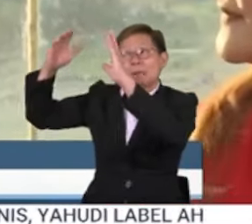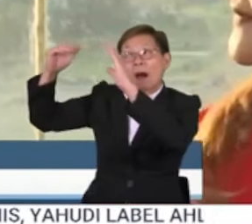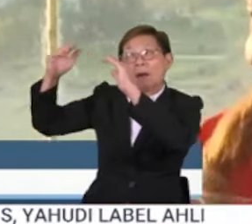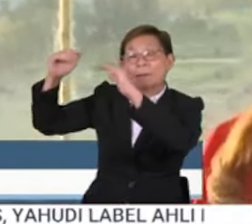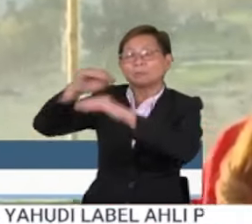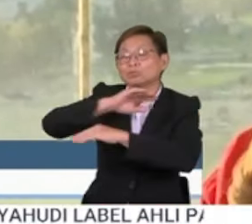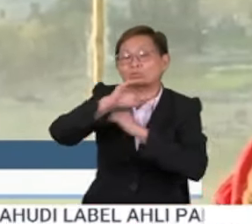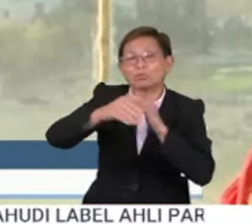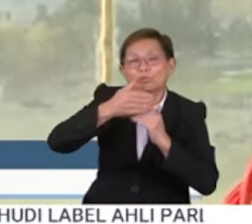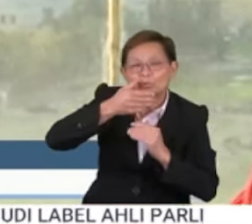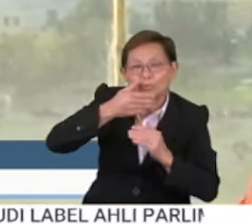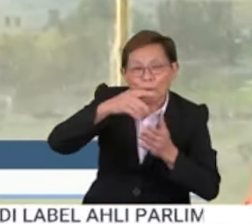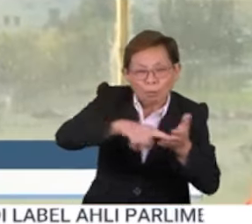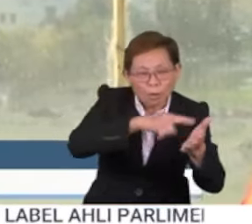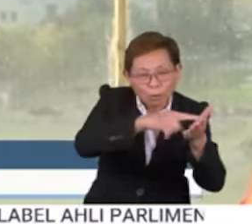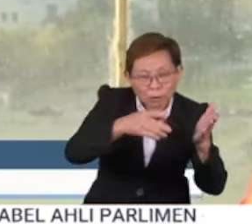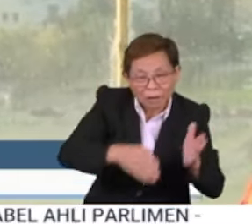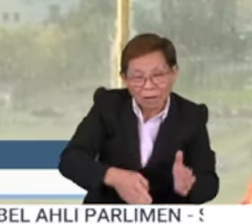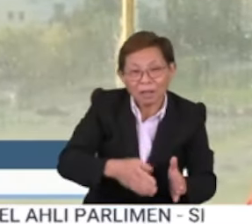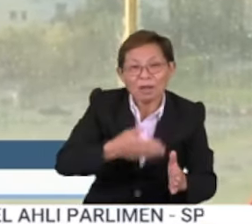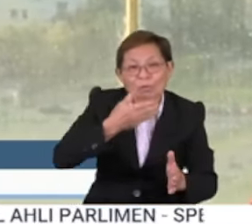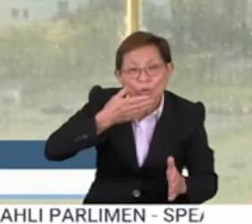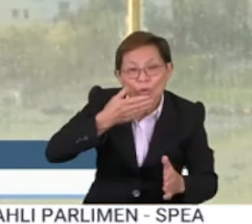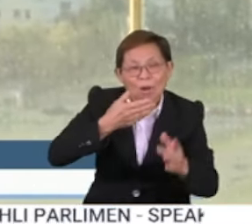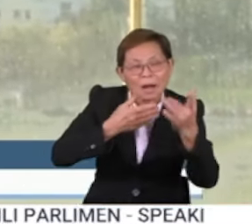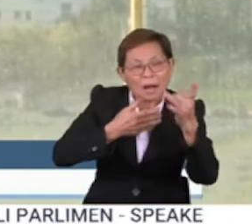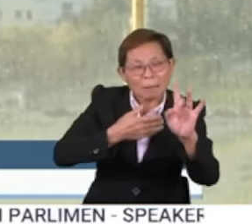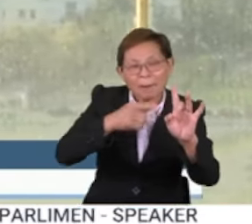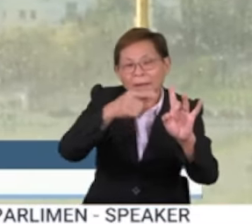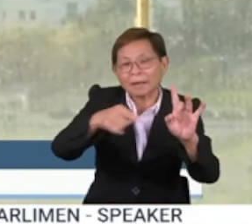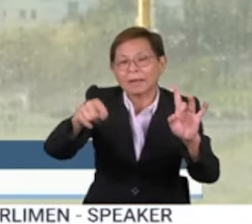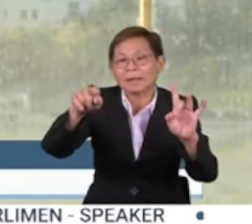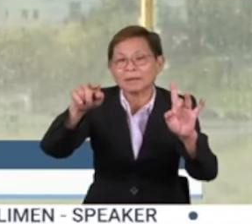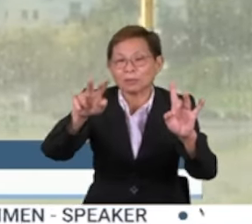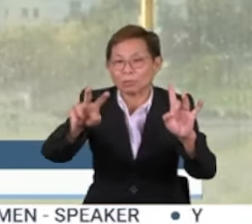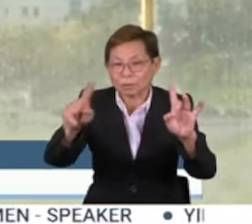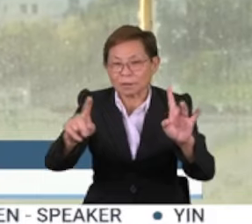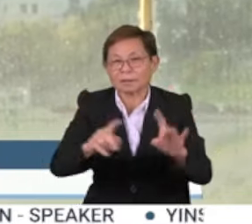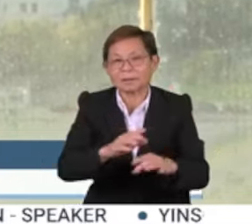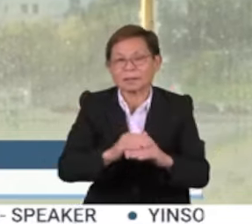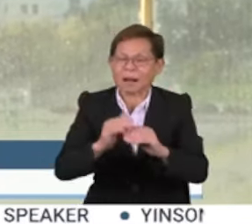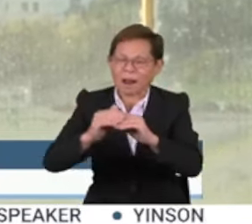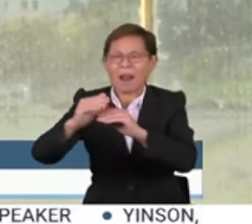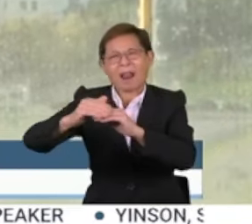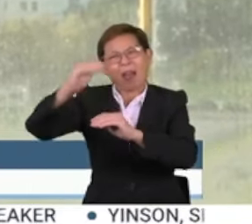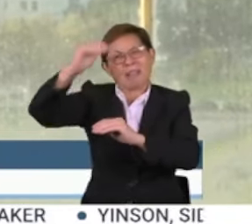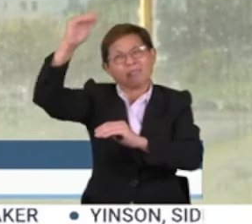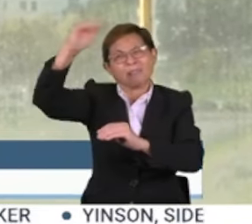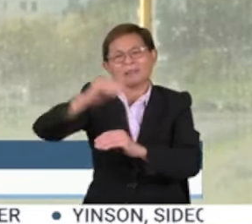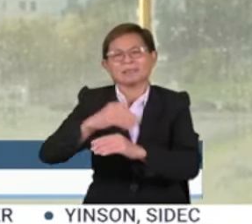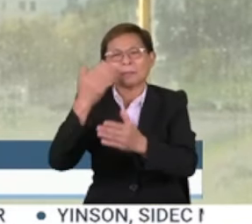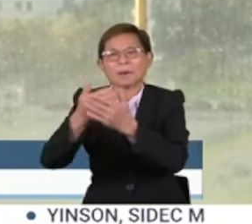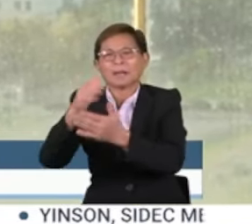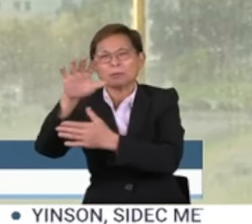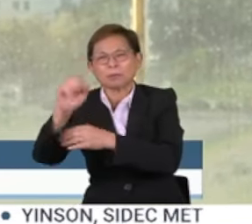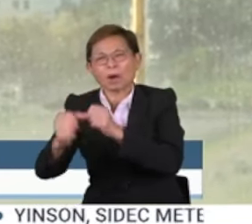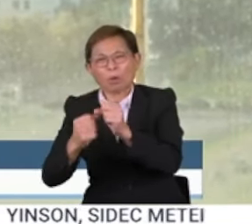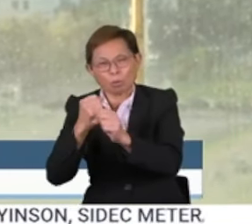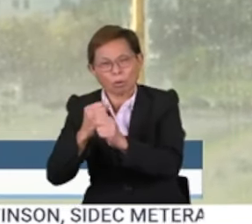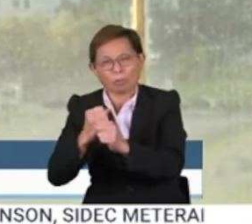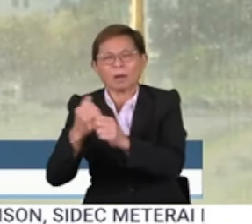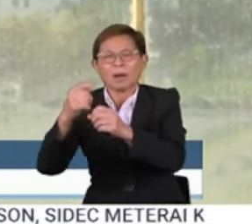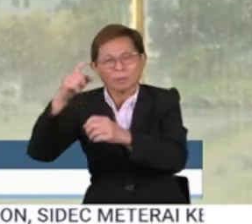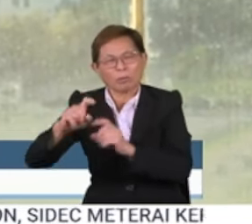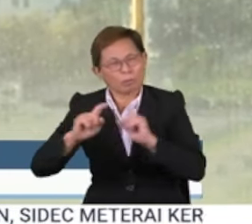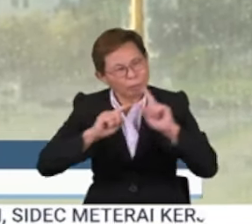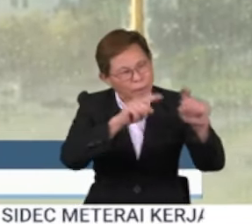pengundi muda 18 hingga 21 dan ke atas sehingga 50 tahun ini nanti turunlah mengundi, kerana itu adalah satu tanggungjawab